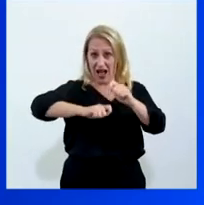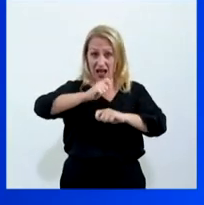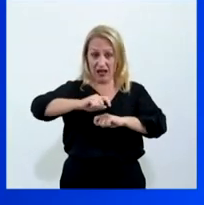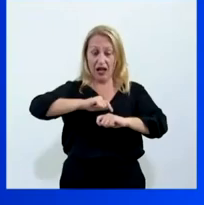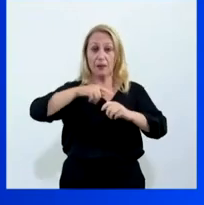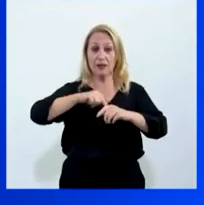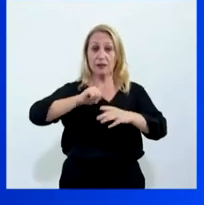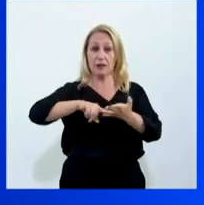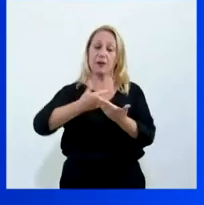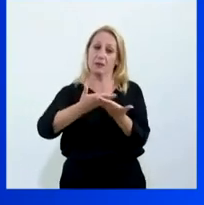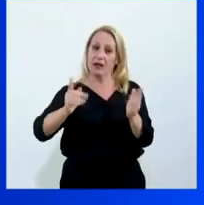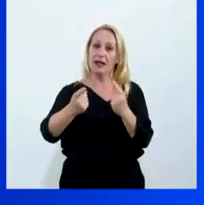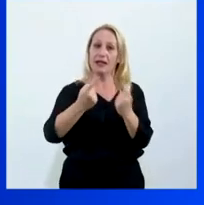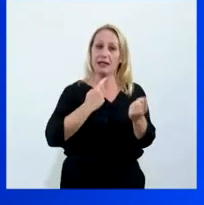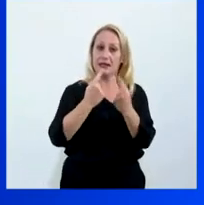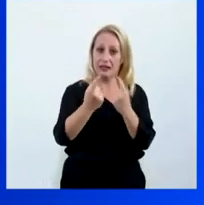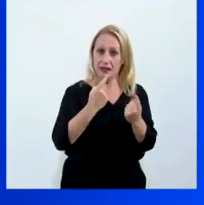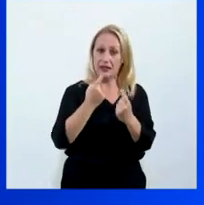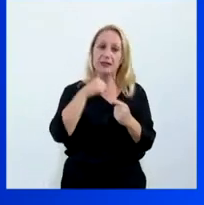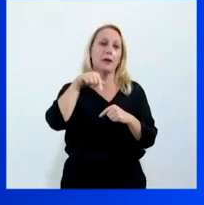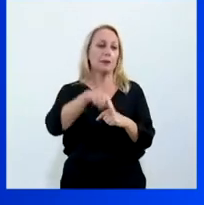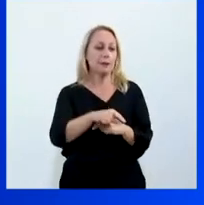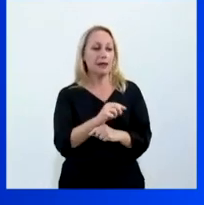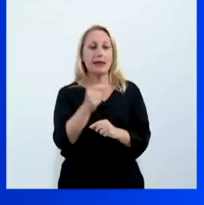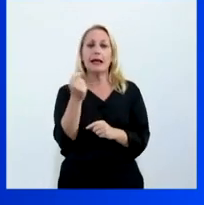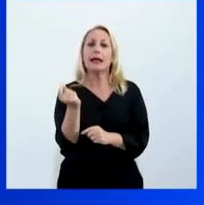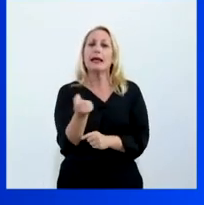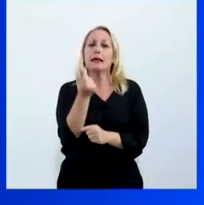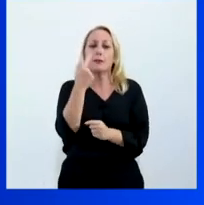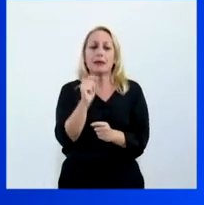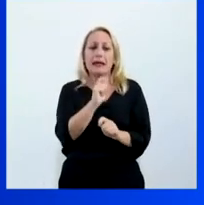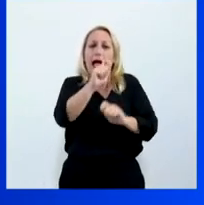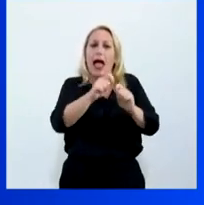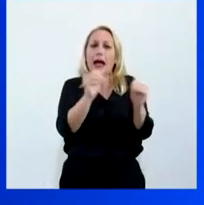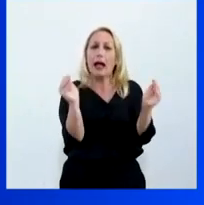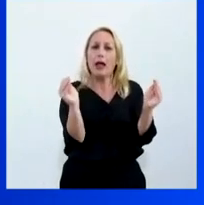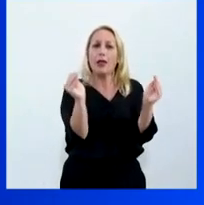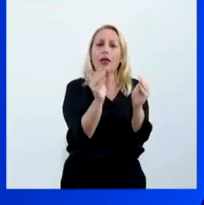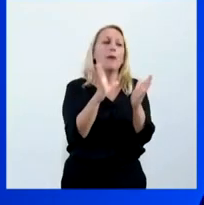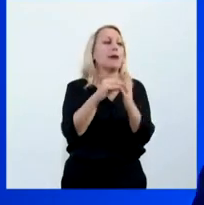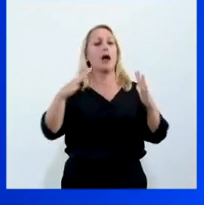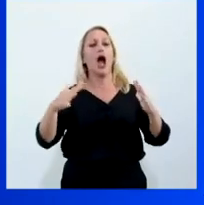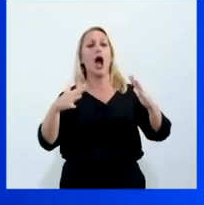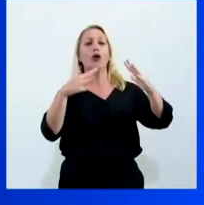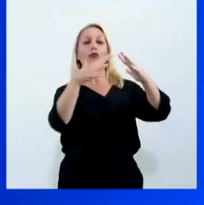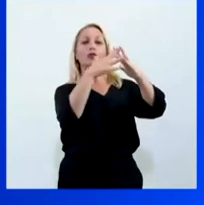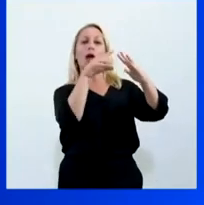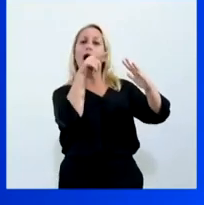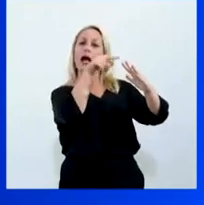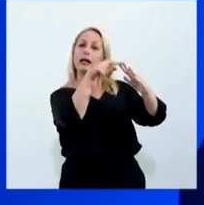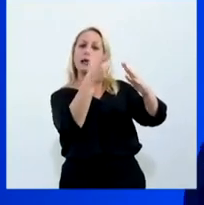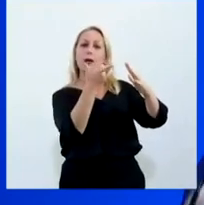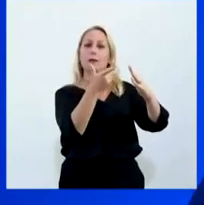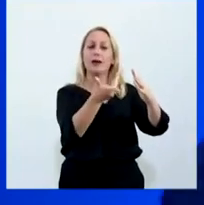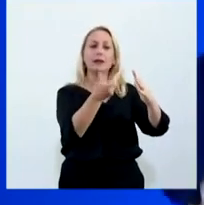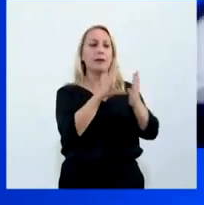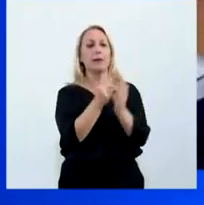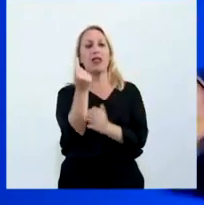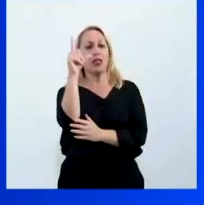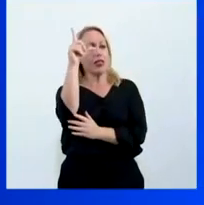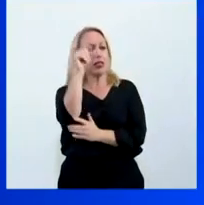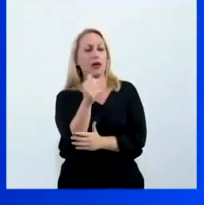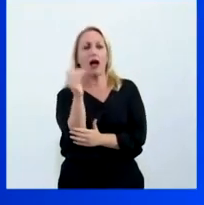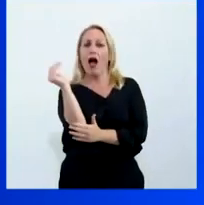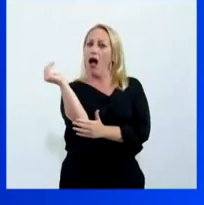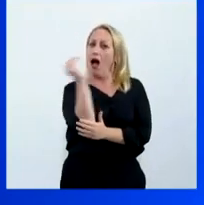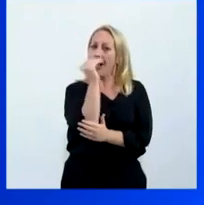προσοχή στα μικρά έργα, τα οποία μπορούν να γίνουν ενδεχομένως στο βουνό, έργα ορεινής υδρονομίας, τα οποία είναι πολύ πιο φτηνά, πολύ πιο